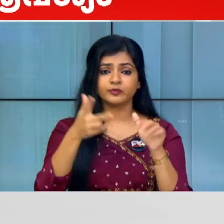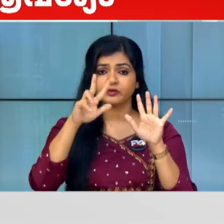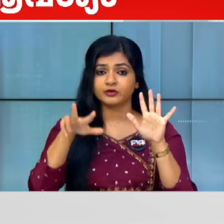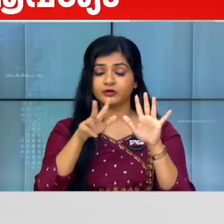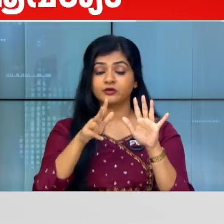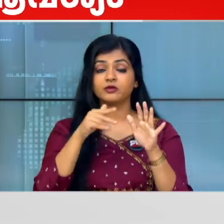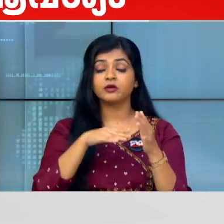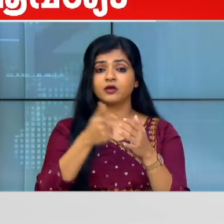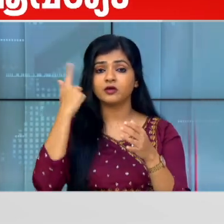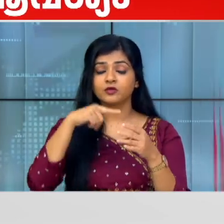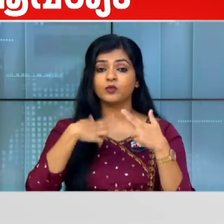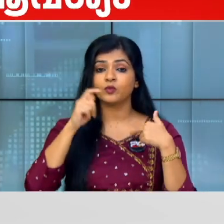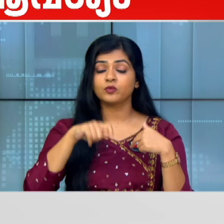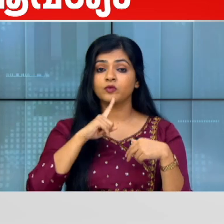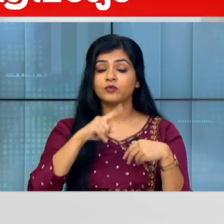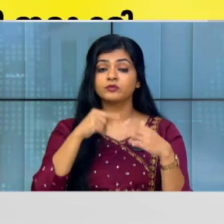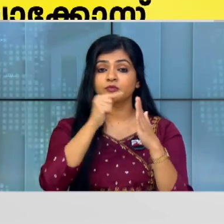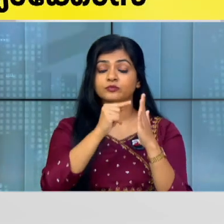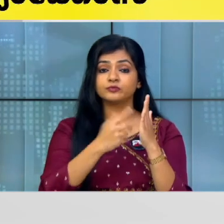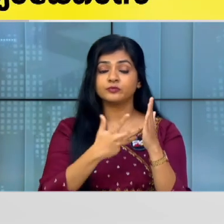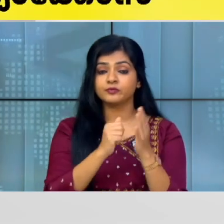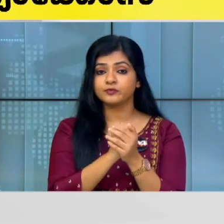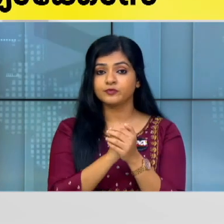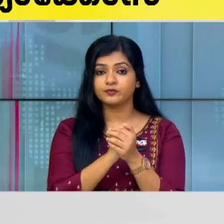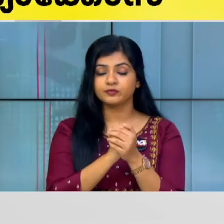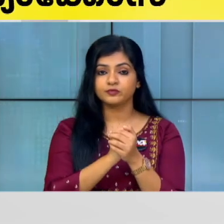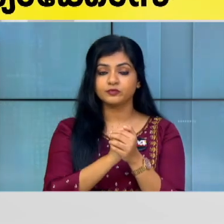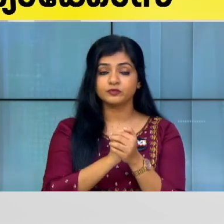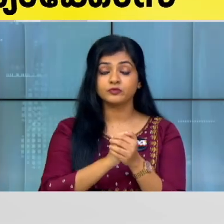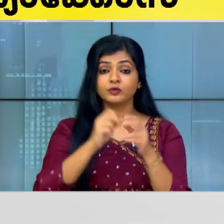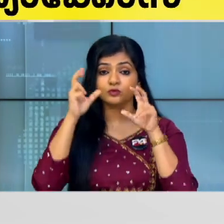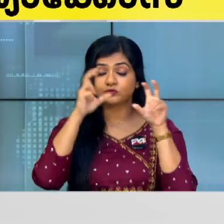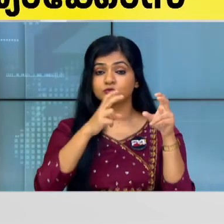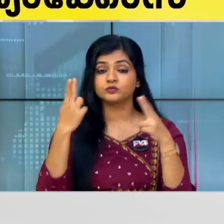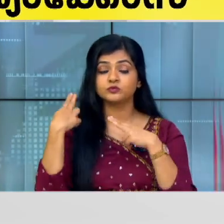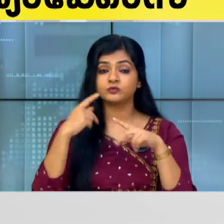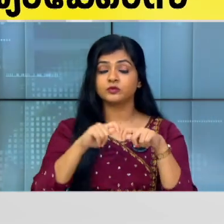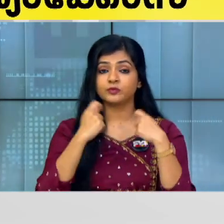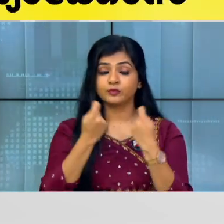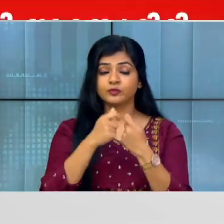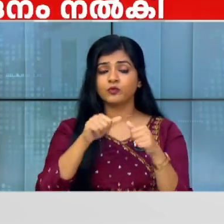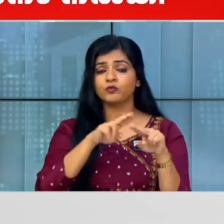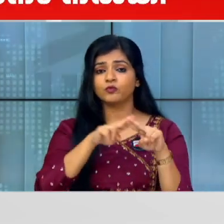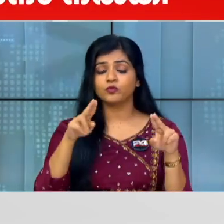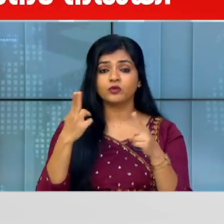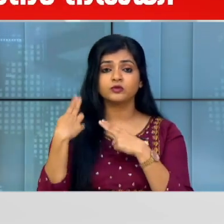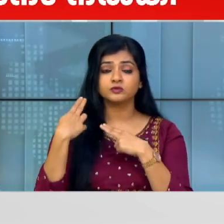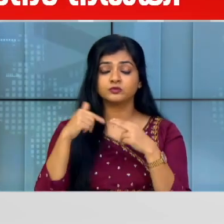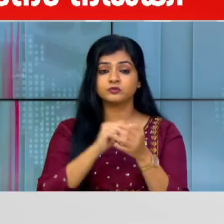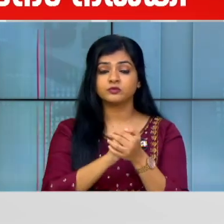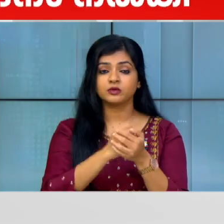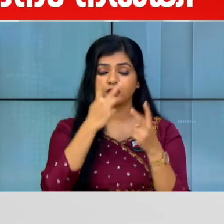തീയതി പുറത്തു വന്ന കോടതി ഡയറക്ഷൻ അനുസരിച്ച് തന്നെ സൂപ്പർവൈസറി കമ്മിറ്റിയുടെ മുഴുവൻ അധികാരങ്ങളും